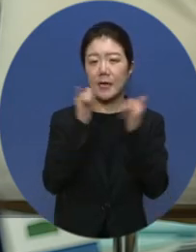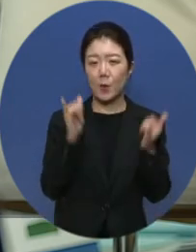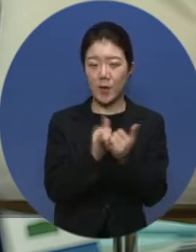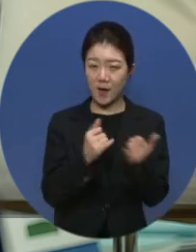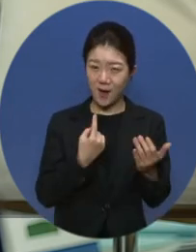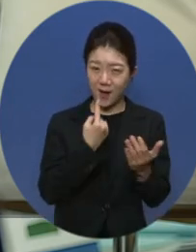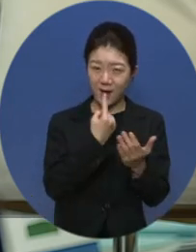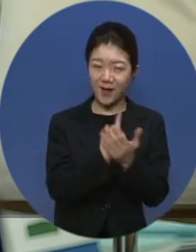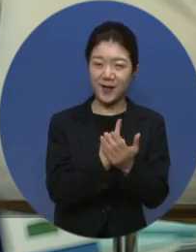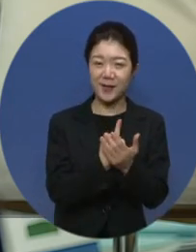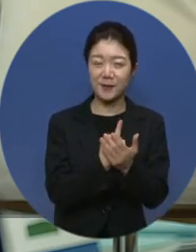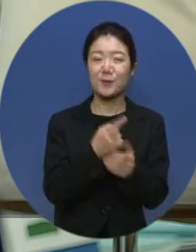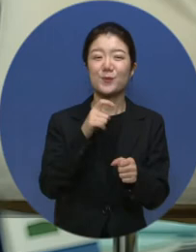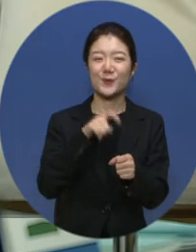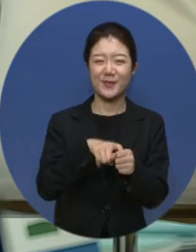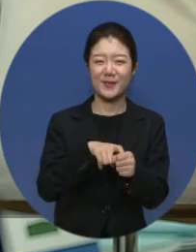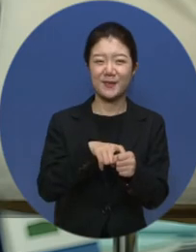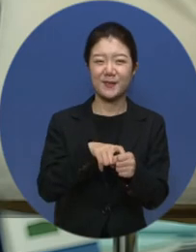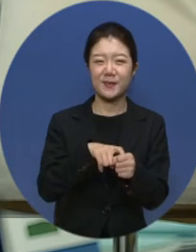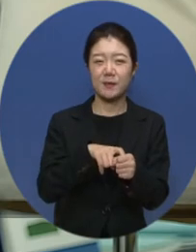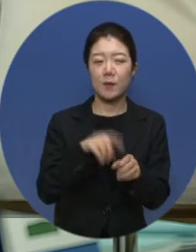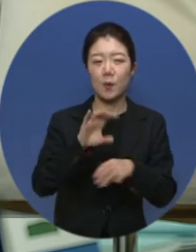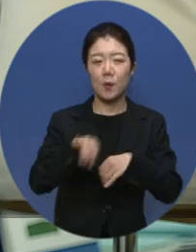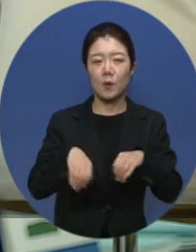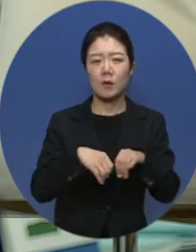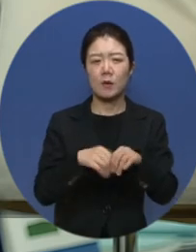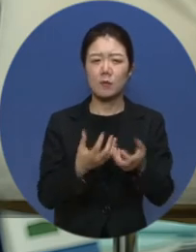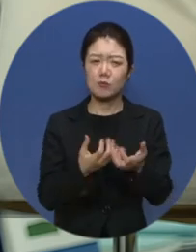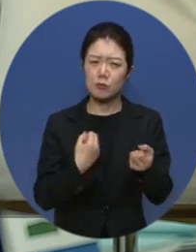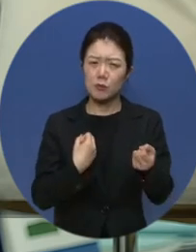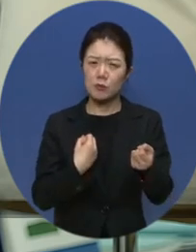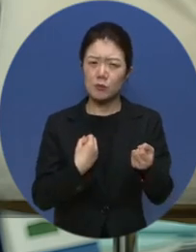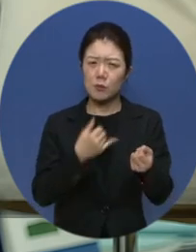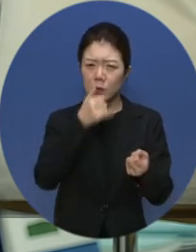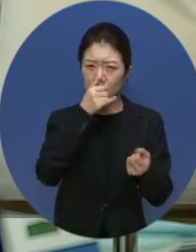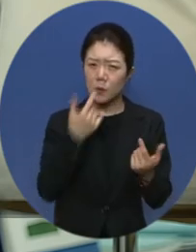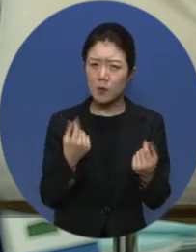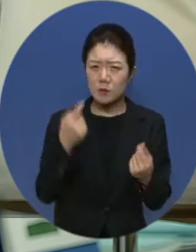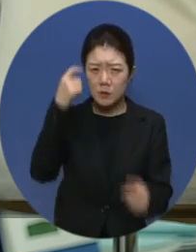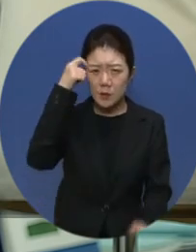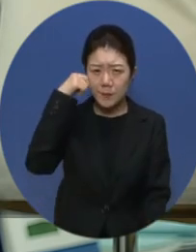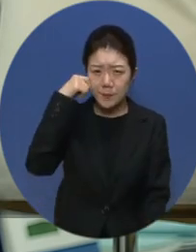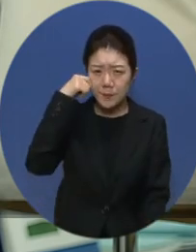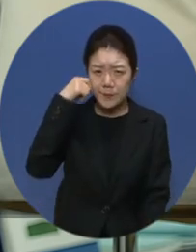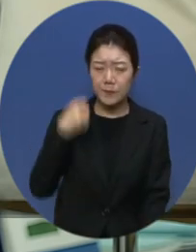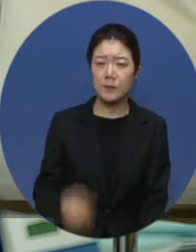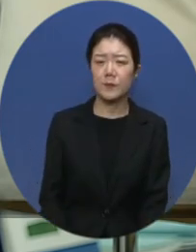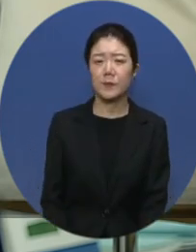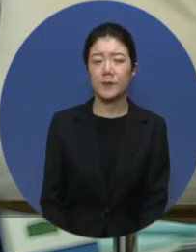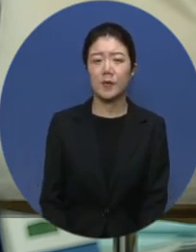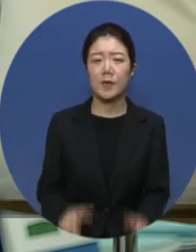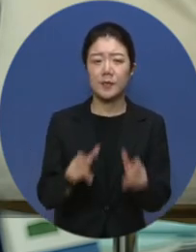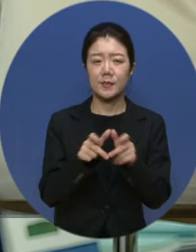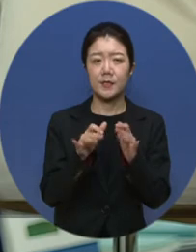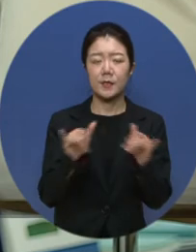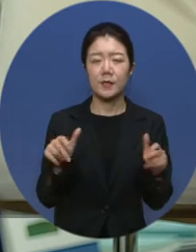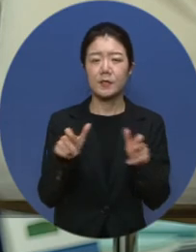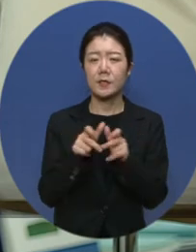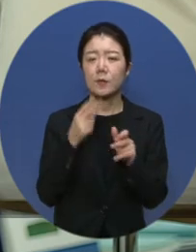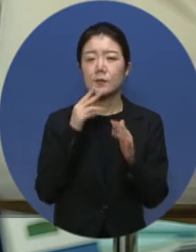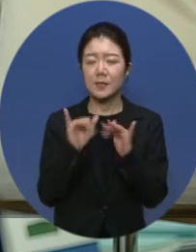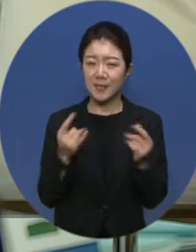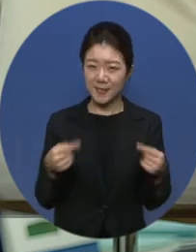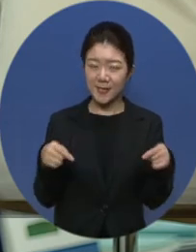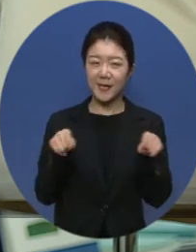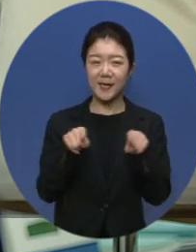들어가는 게 이제 목적이었는데, 오히려 분리시키는 부분들이 있는 것 같았어요. 그래서 장애인과 비장애인이